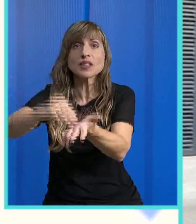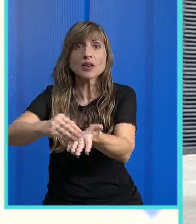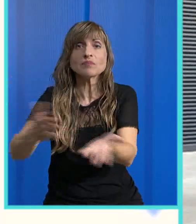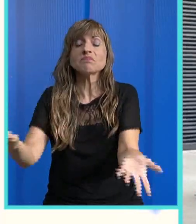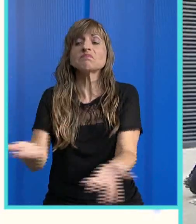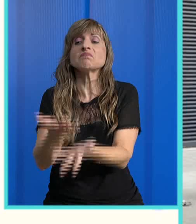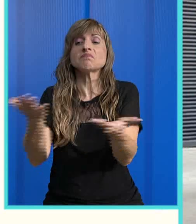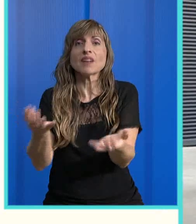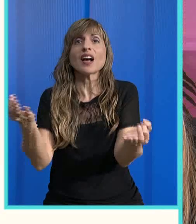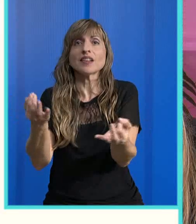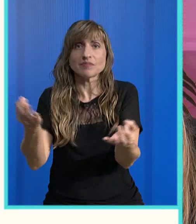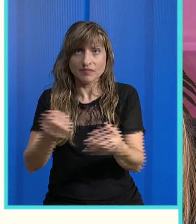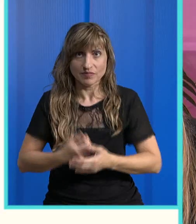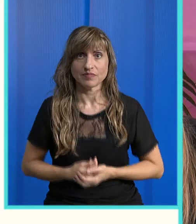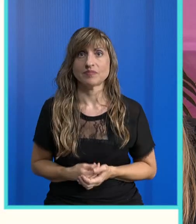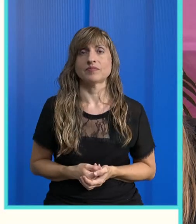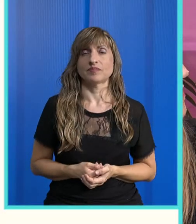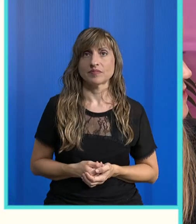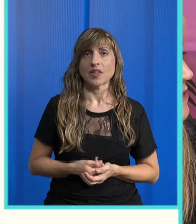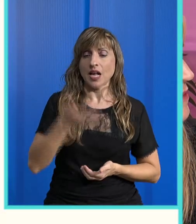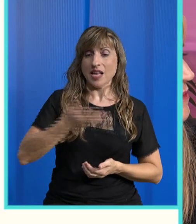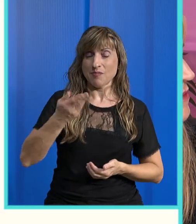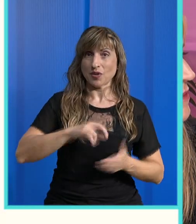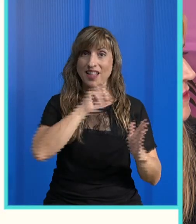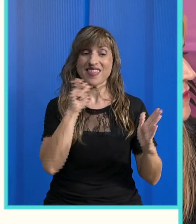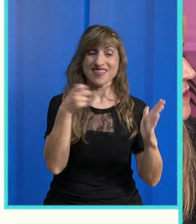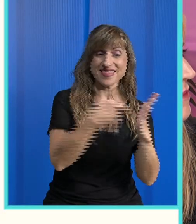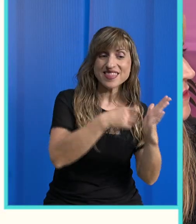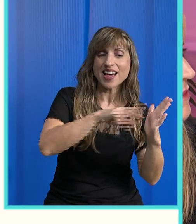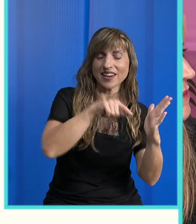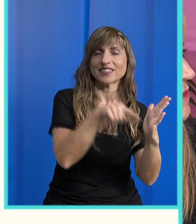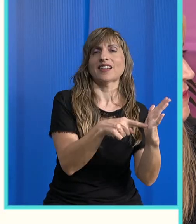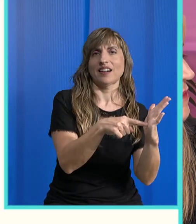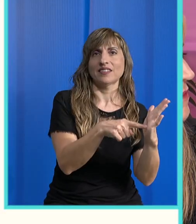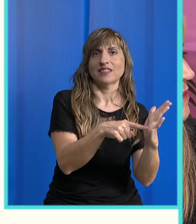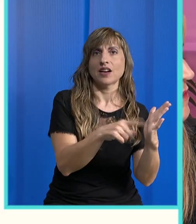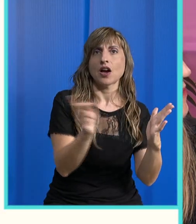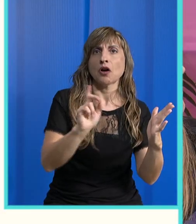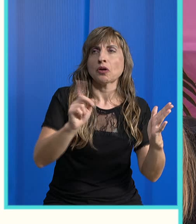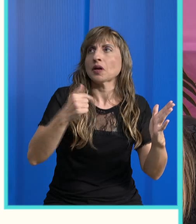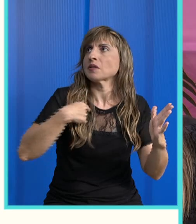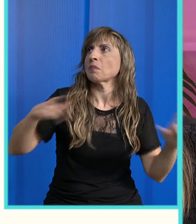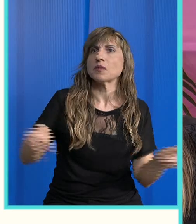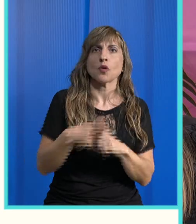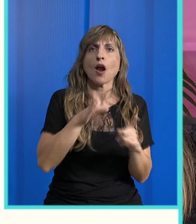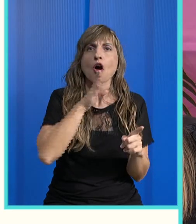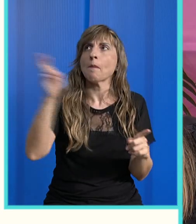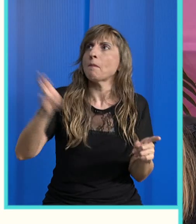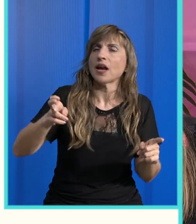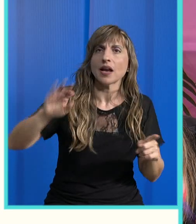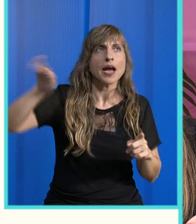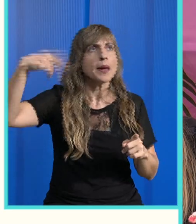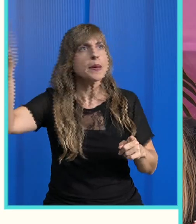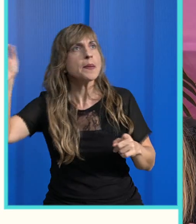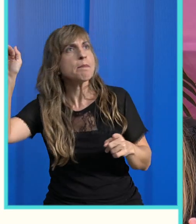acaben anant a la presó. L'important és el fet delictiu del que estem parlant no és de quina nacionalitat té si és immigrant